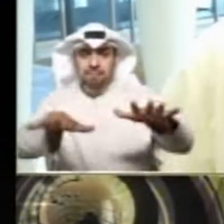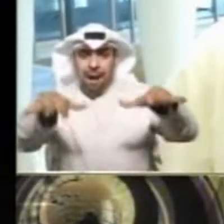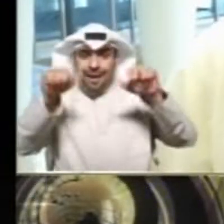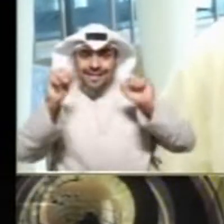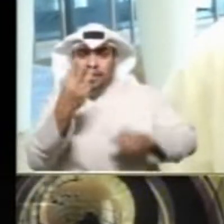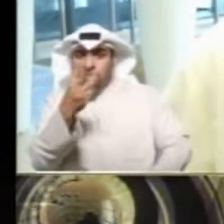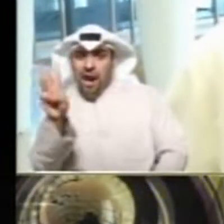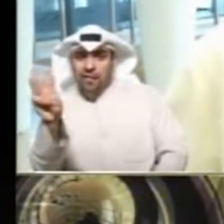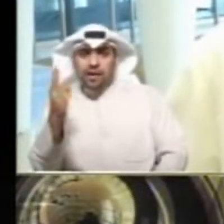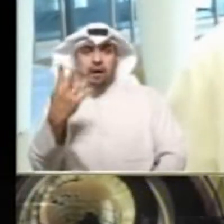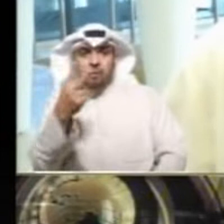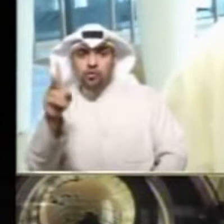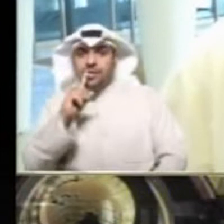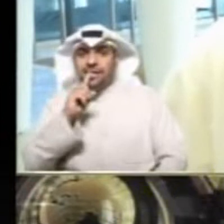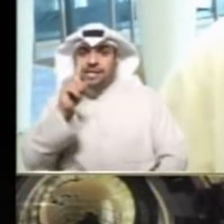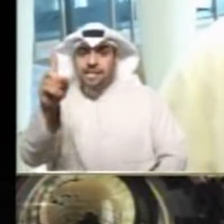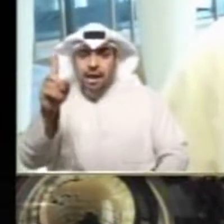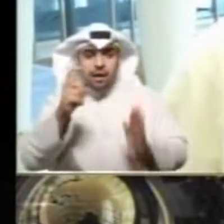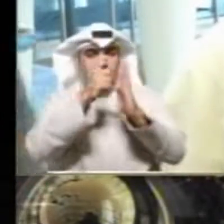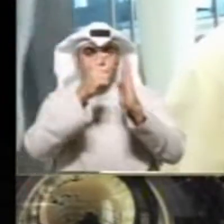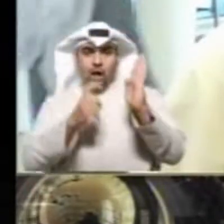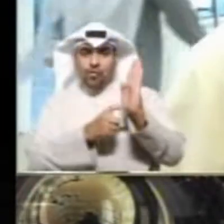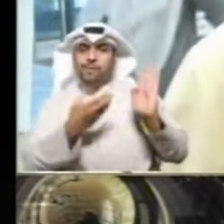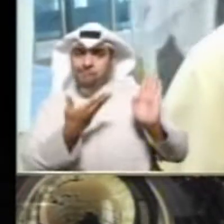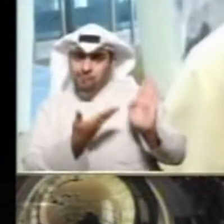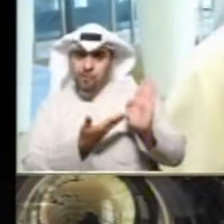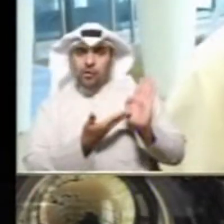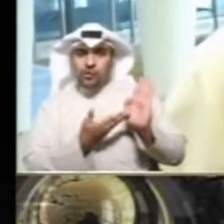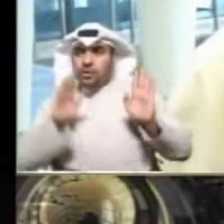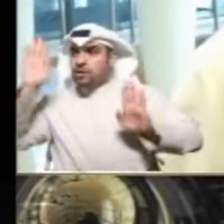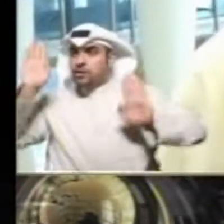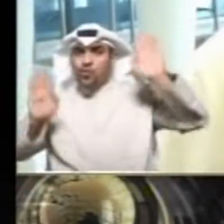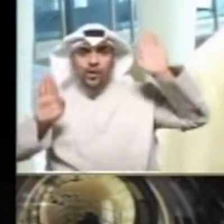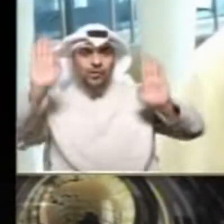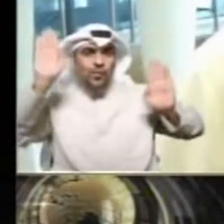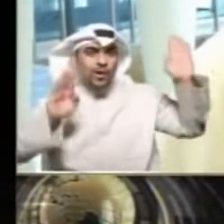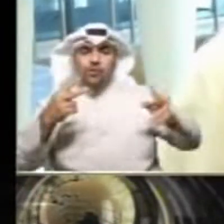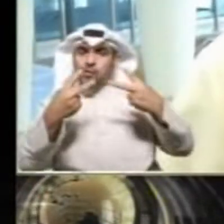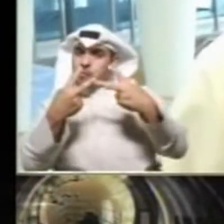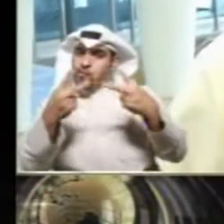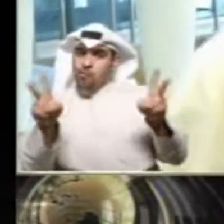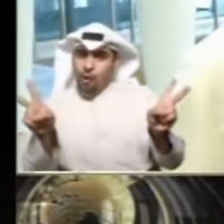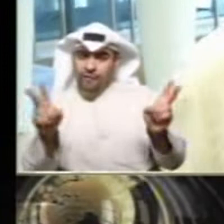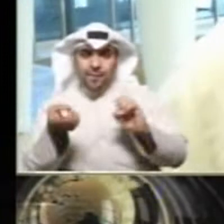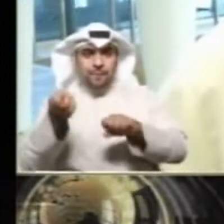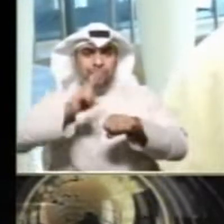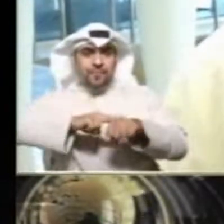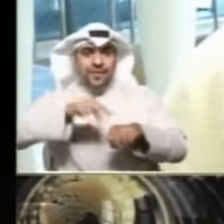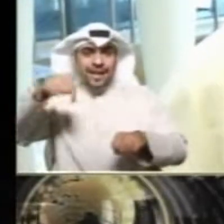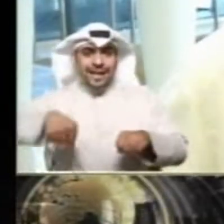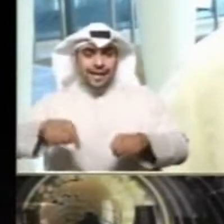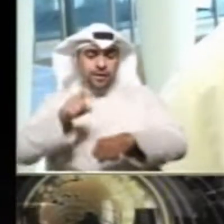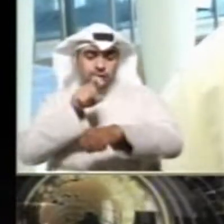القانون من بداية دور الانعقاد الأول وتم الموافقة عليه، ويجينا دور الانعقاد الثاني وتم تعديل أيضا مد النطاق